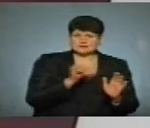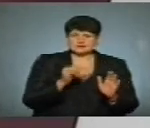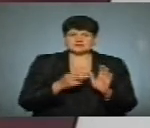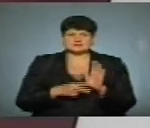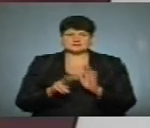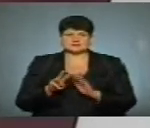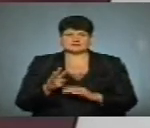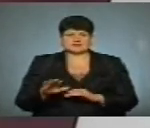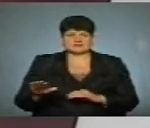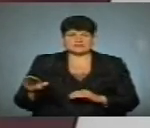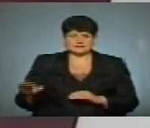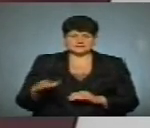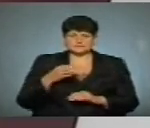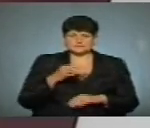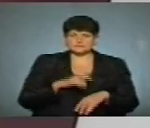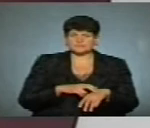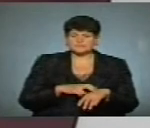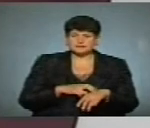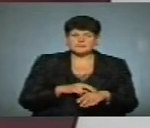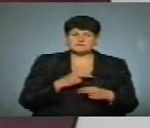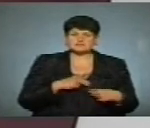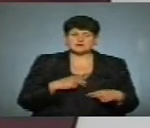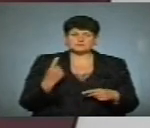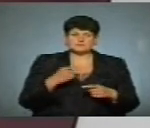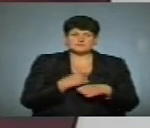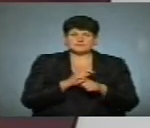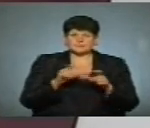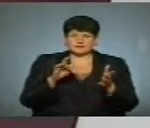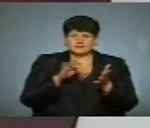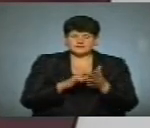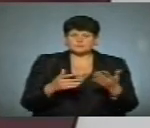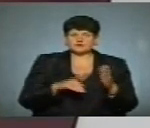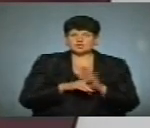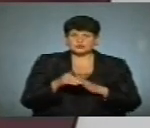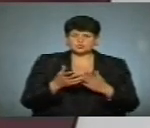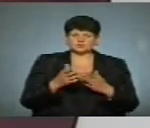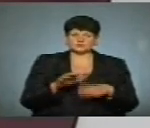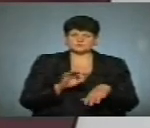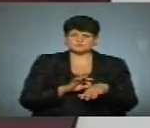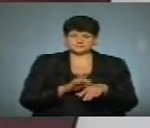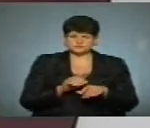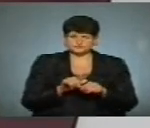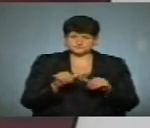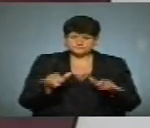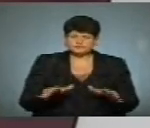73 в дітей, розповів епідеміолог. Працівники обласного лабораторного центру від початку пандемії обстежили